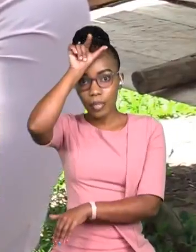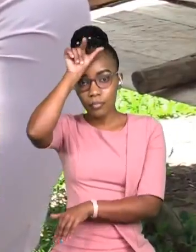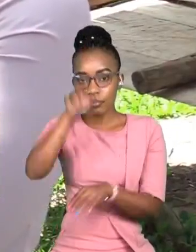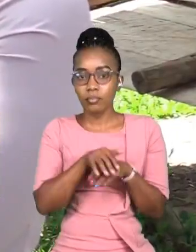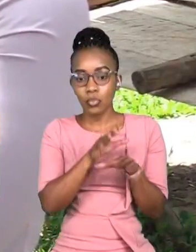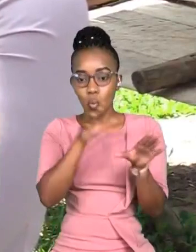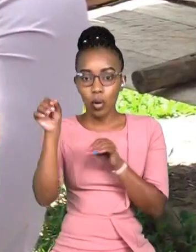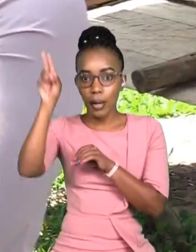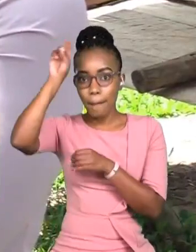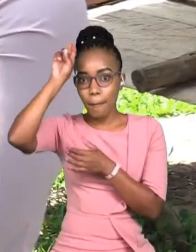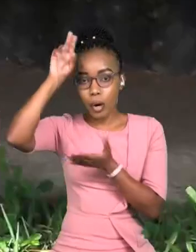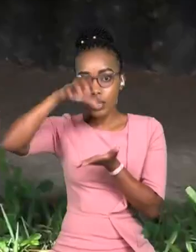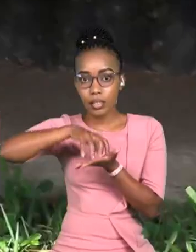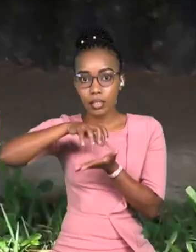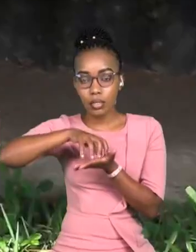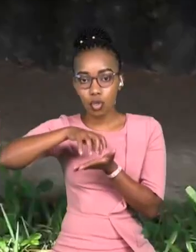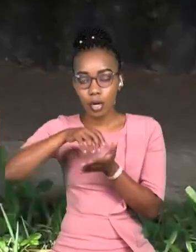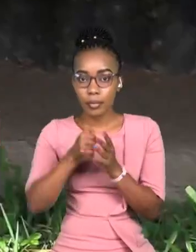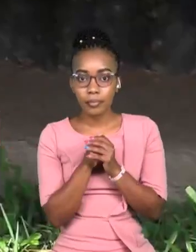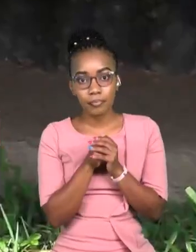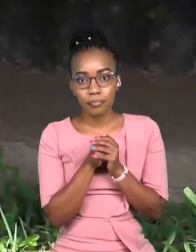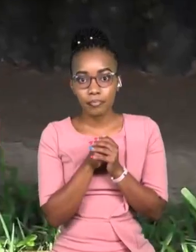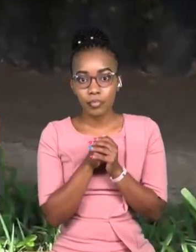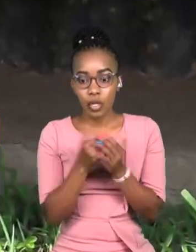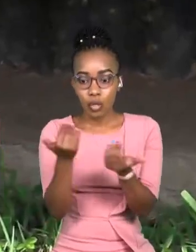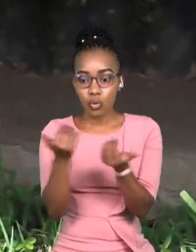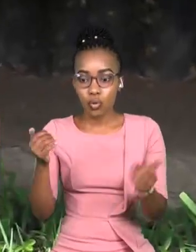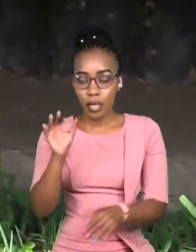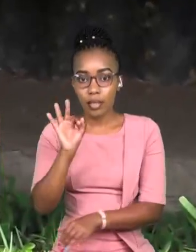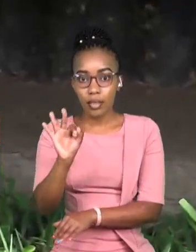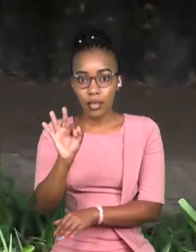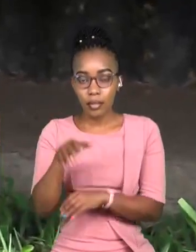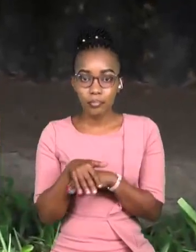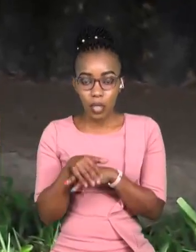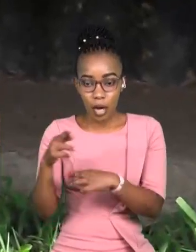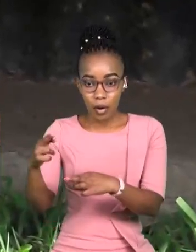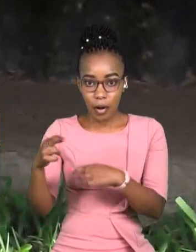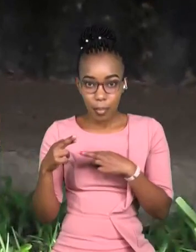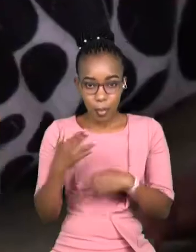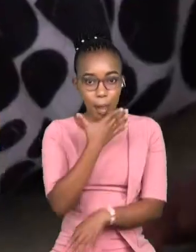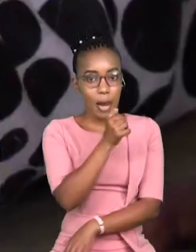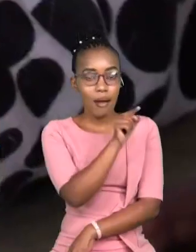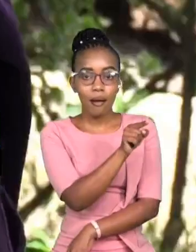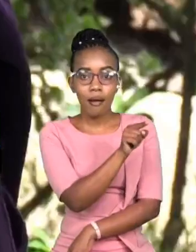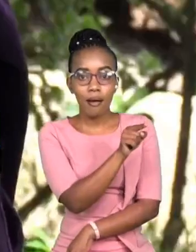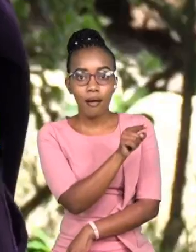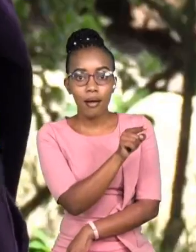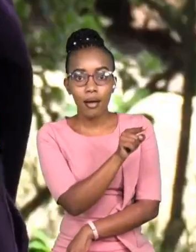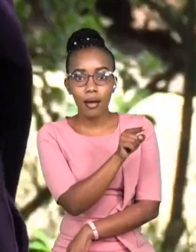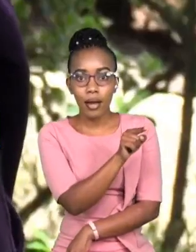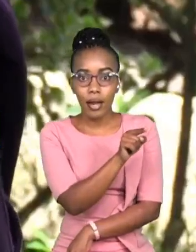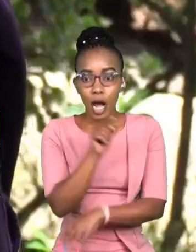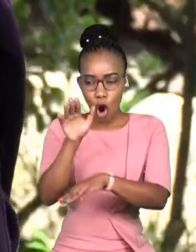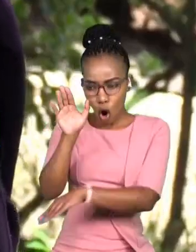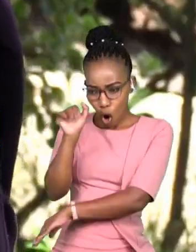cha polisi ambacho chiko Eregi. Wahasiriwa wamekiri kutendewa unyama huu na mshukiwa. Chena